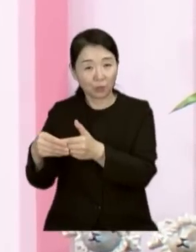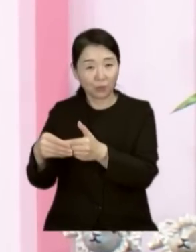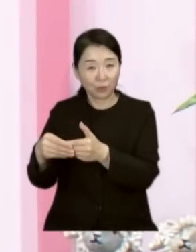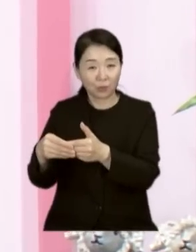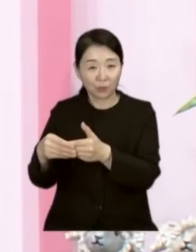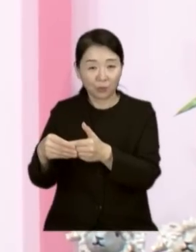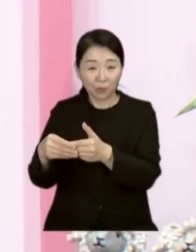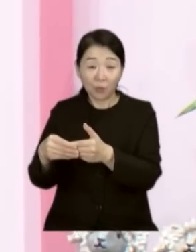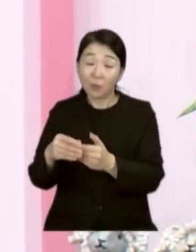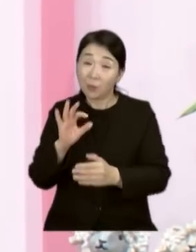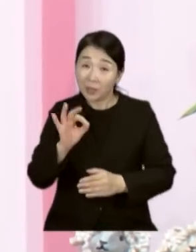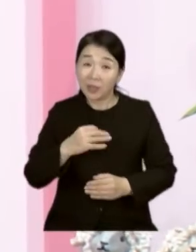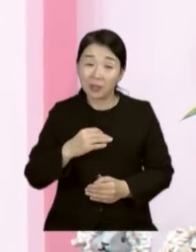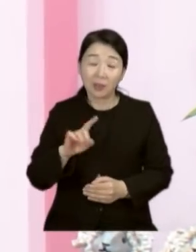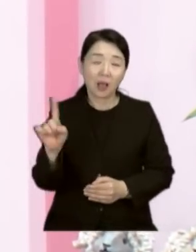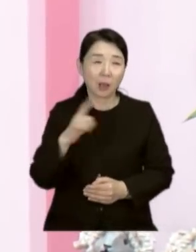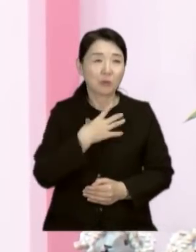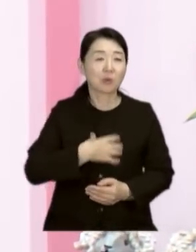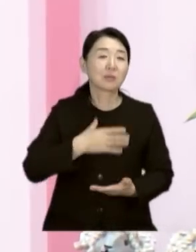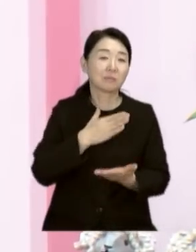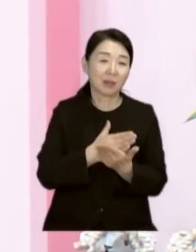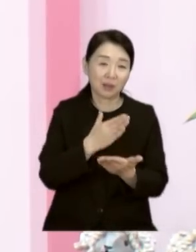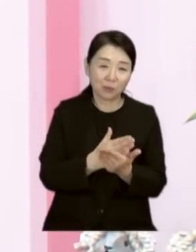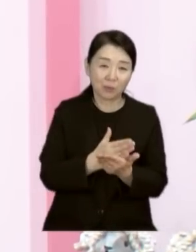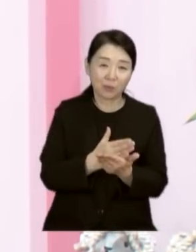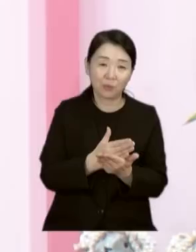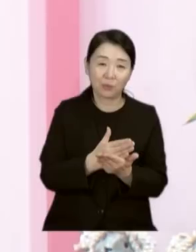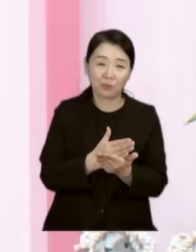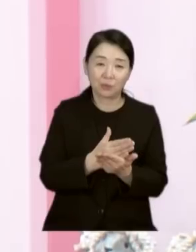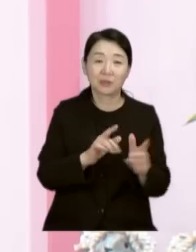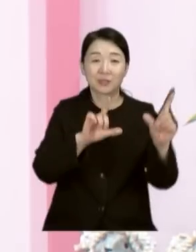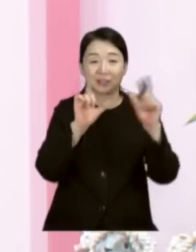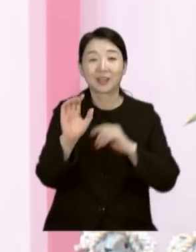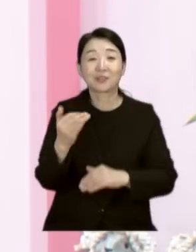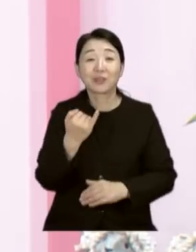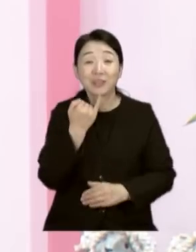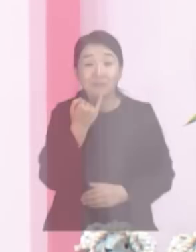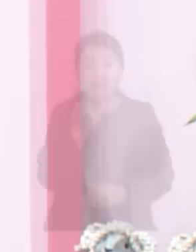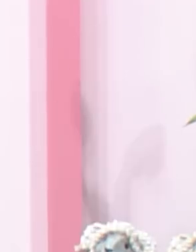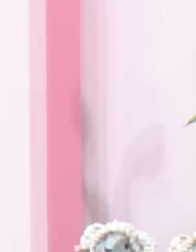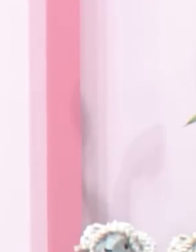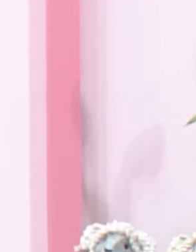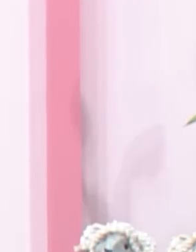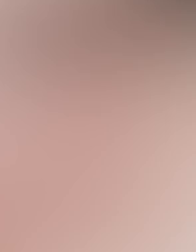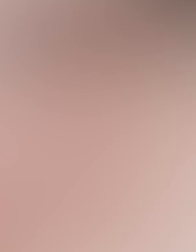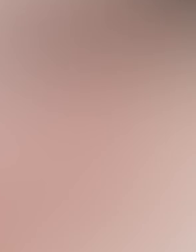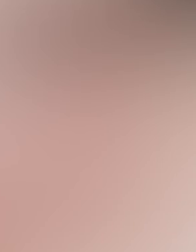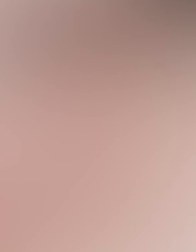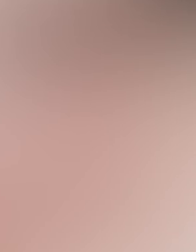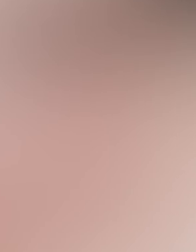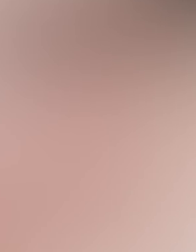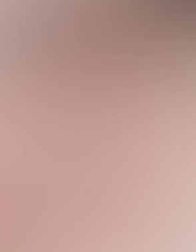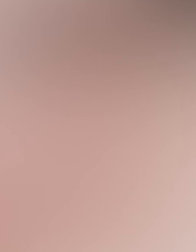주시고 다룰 것이니까 너희들은 아무 걱정 없이 정말 살아도 된단다고.